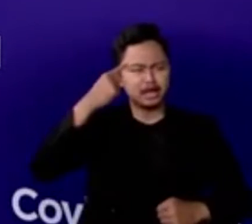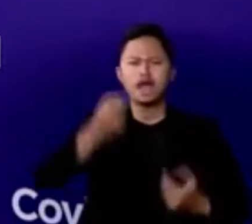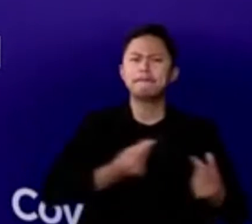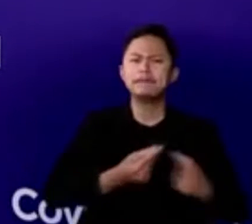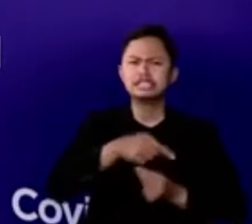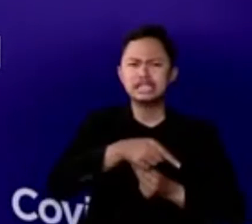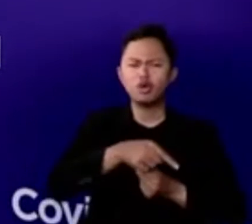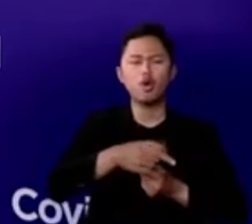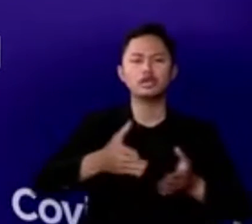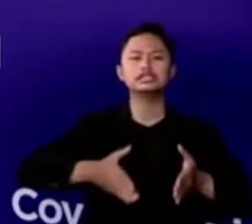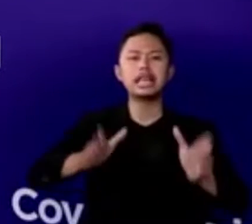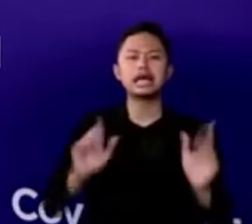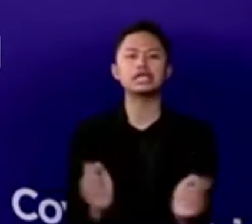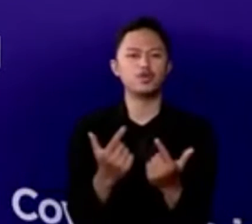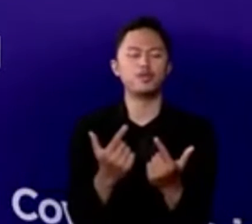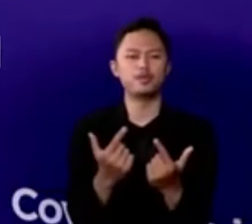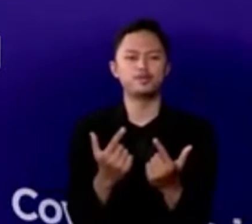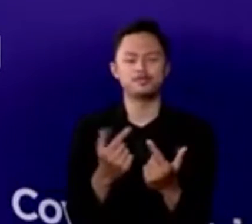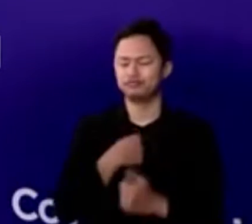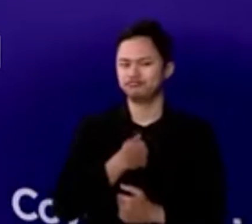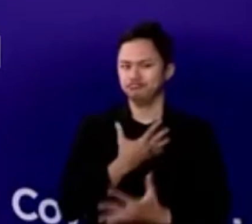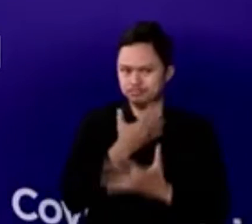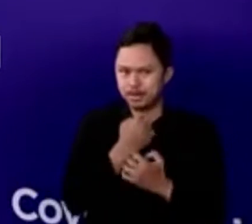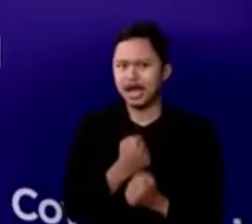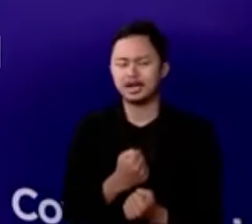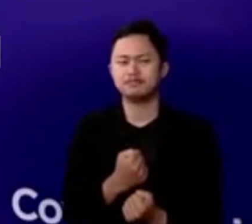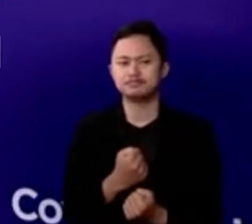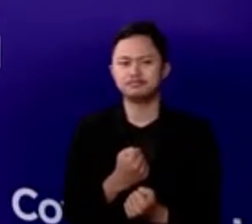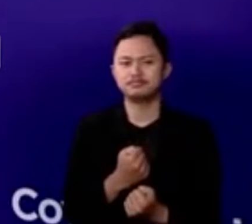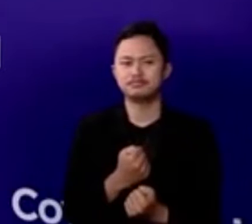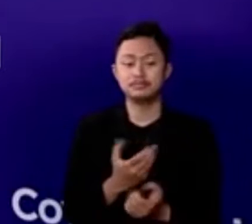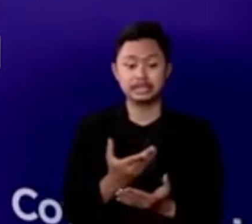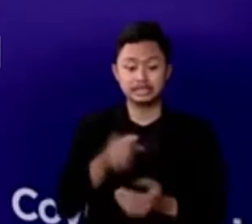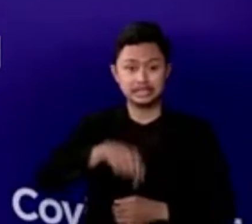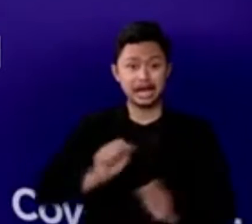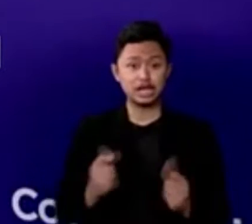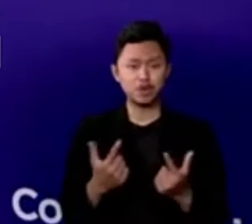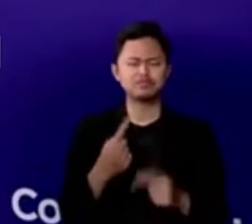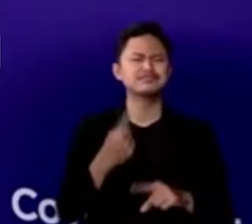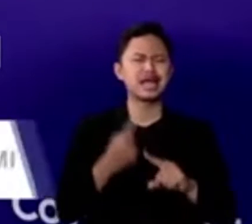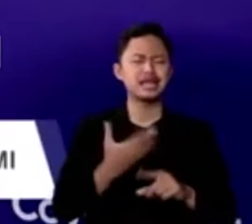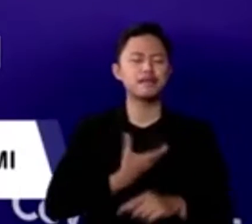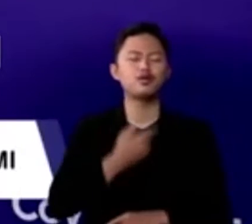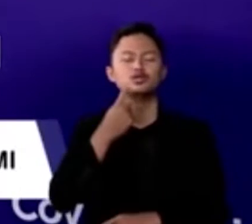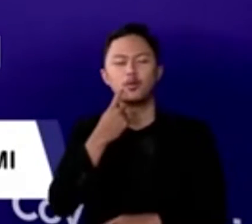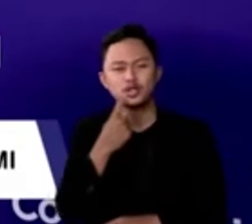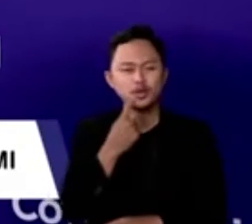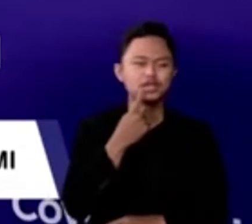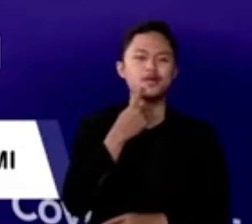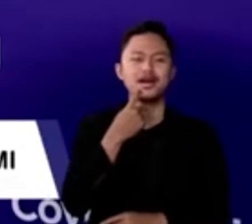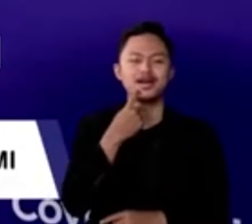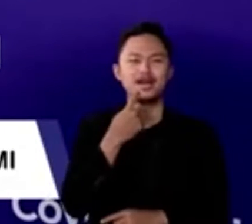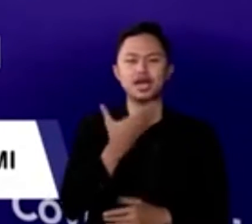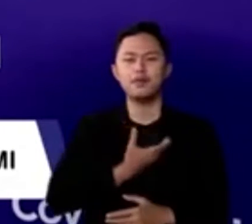enterpreneurship itu jalan hidup saya juga berharap bahwa dalam masa hidup yang sekali ini saya ingin coba-coba atau